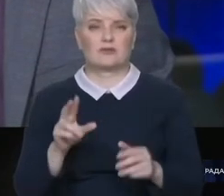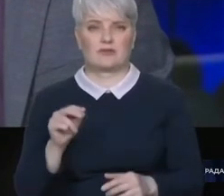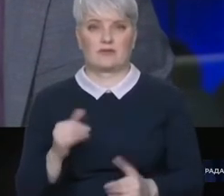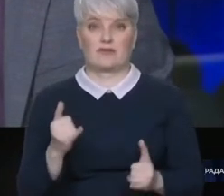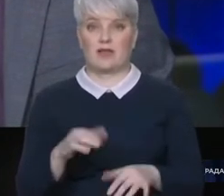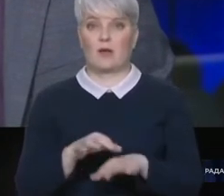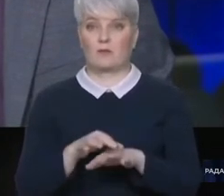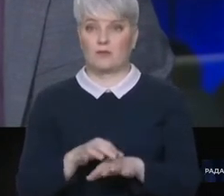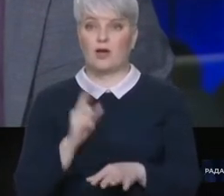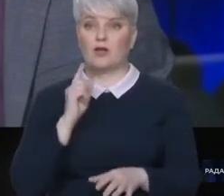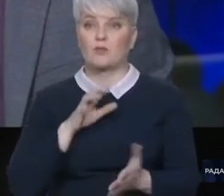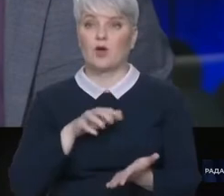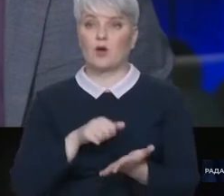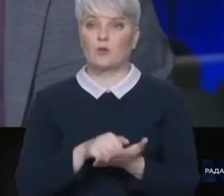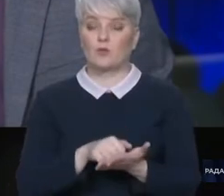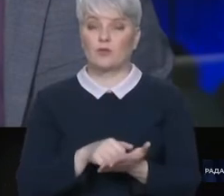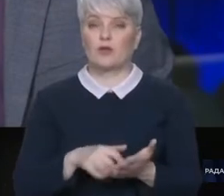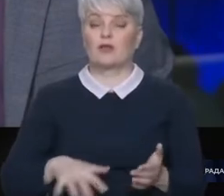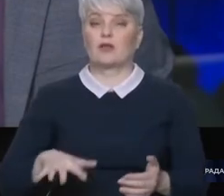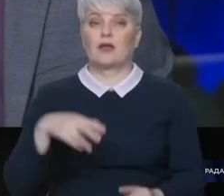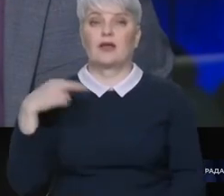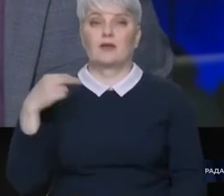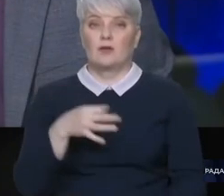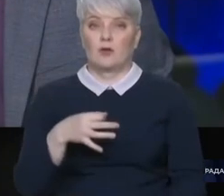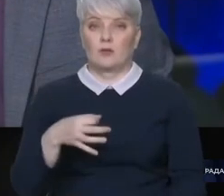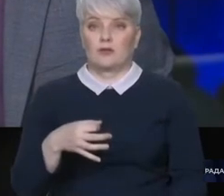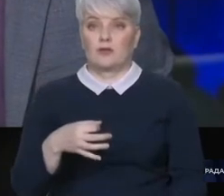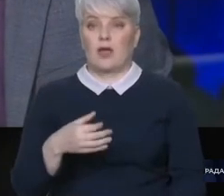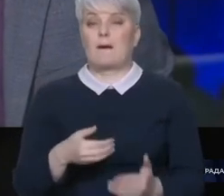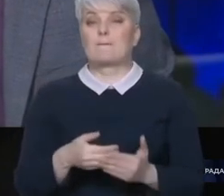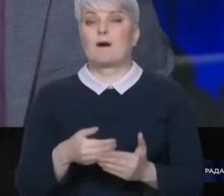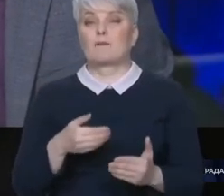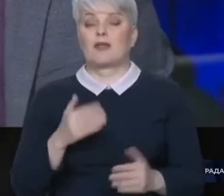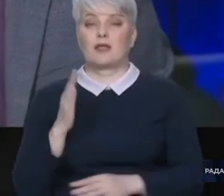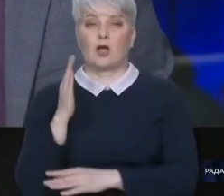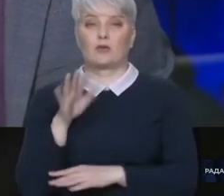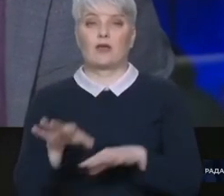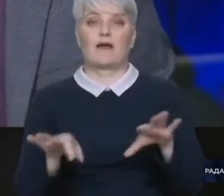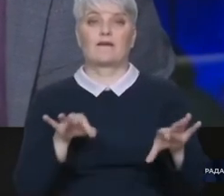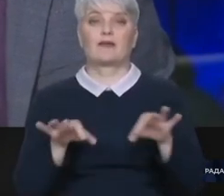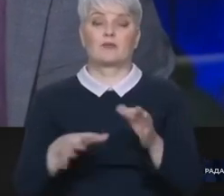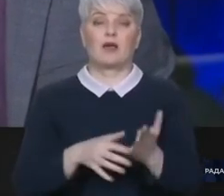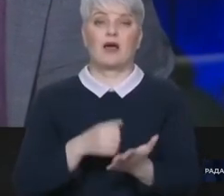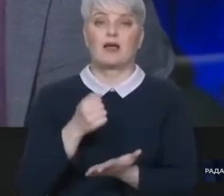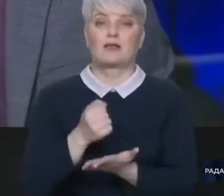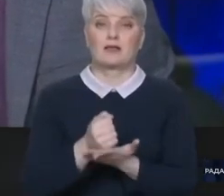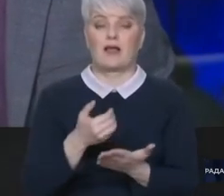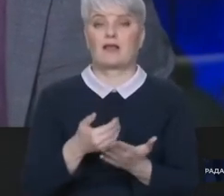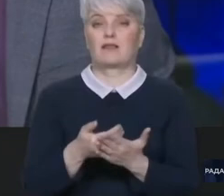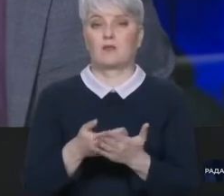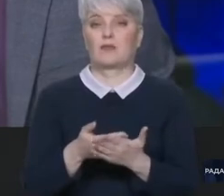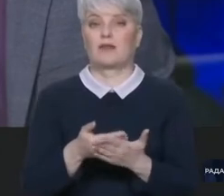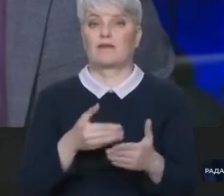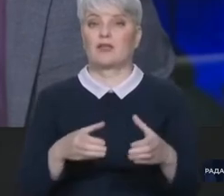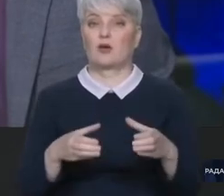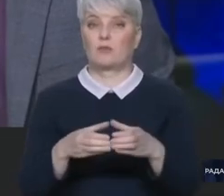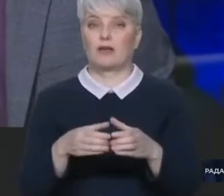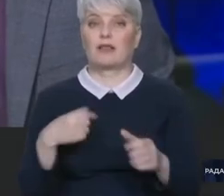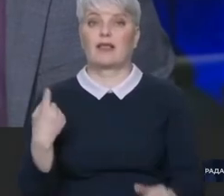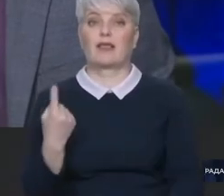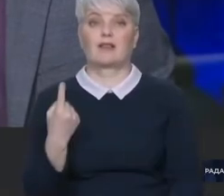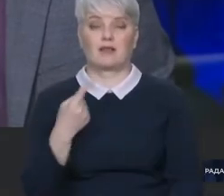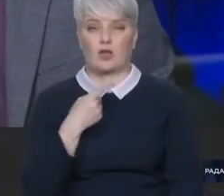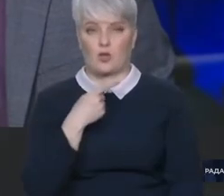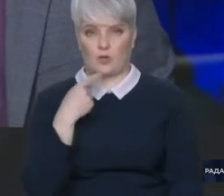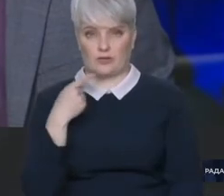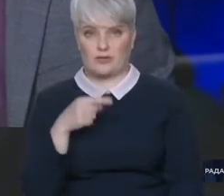проводиться на тимчасово окупованій території Запорізької області попереднє голосування, відбір кандидатів, наприклад, від партії «Єдина Росія», в